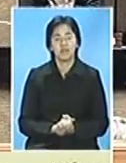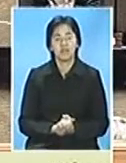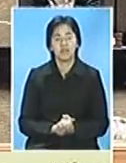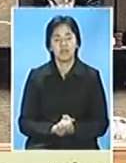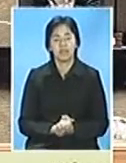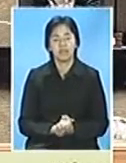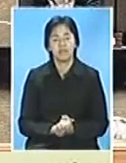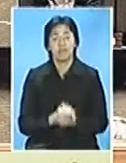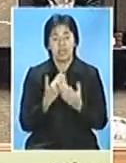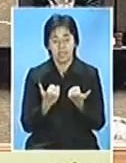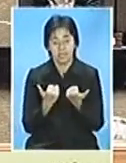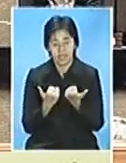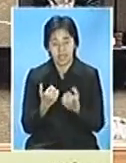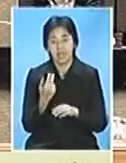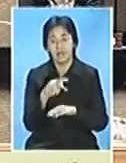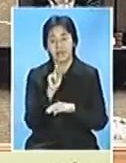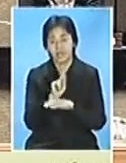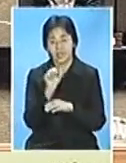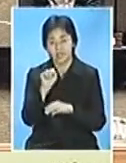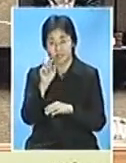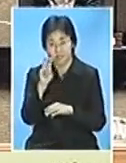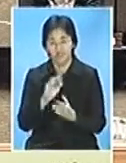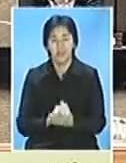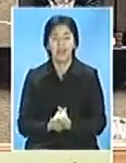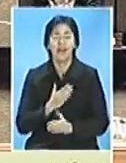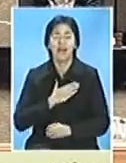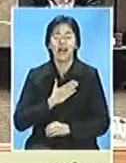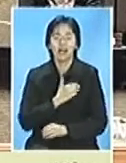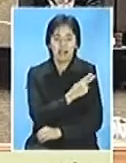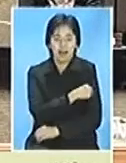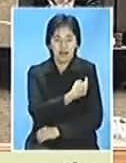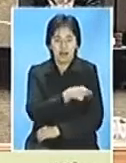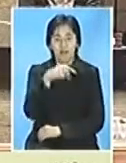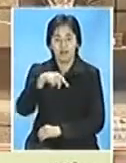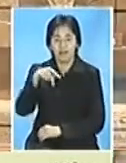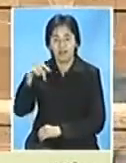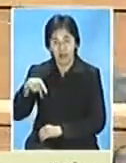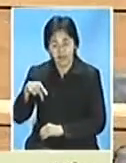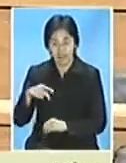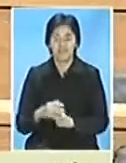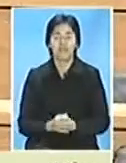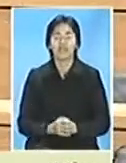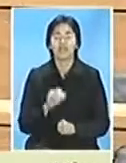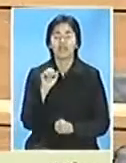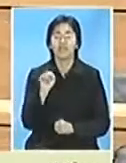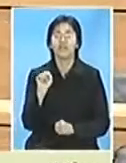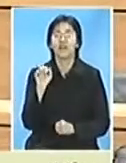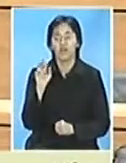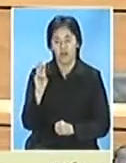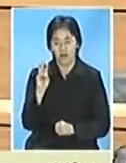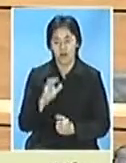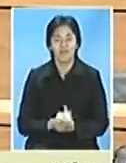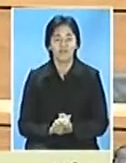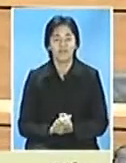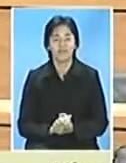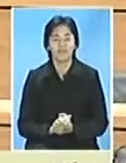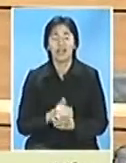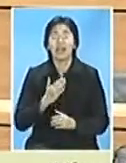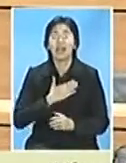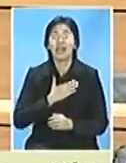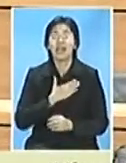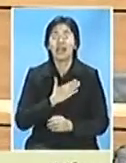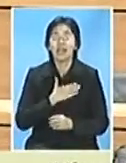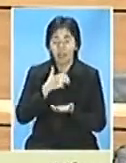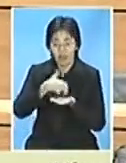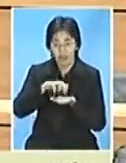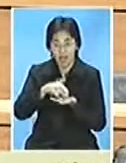กราบเรียนท่านประธานวุฒิสภาดิฉันแพทย์หญิงพรพันธ์บุญรัตน์พันธ์สมาชิกวุฒิสภาดิฉันขอกราบเรียนผ่าน